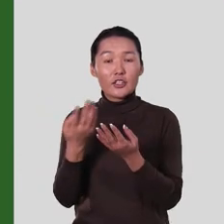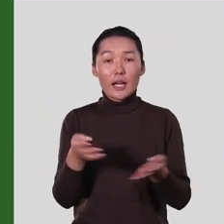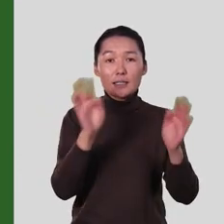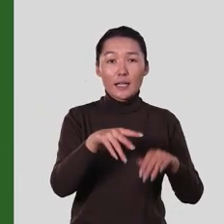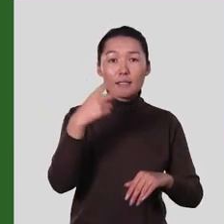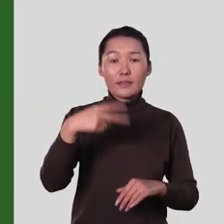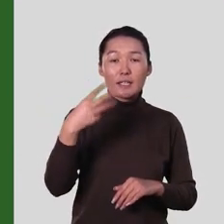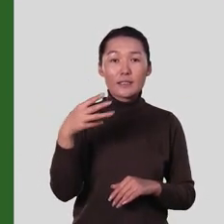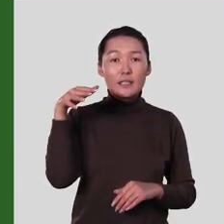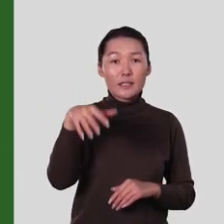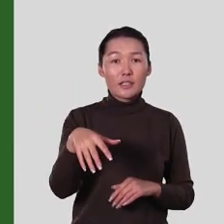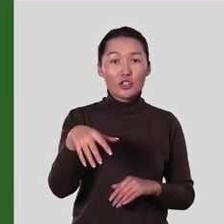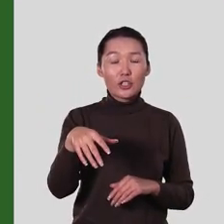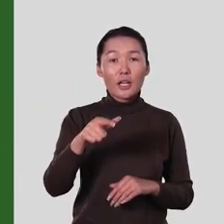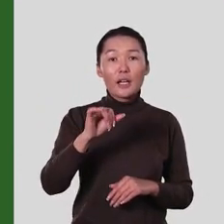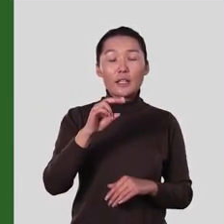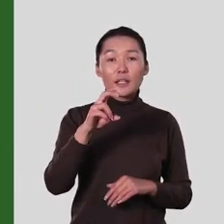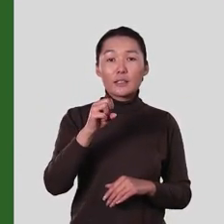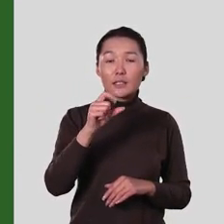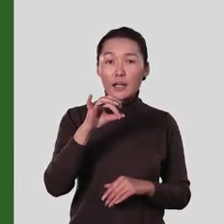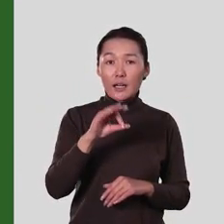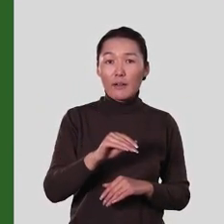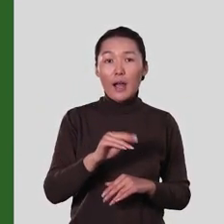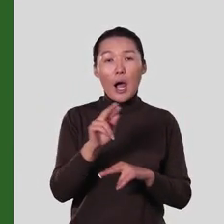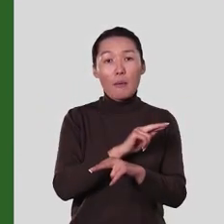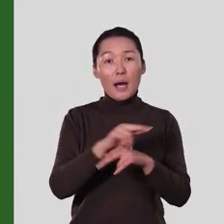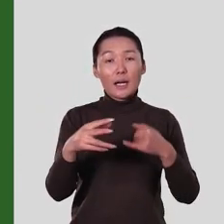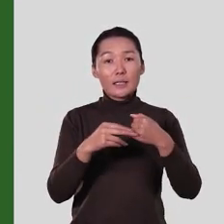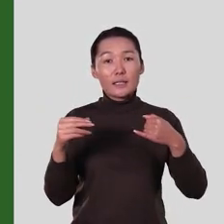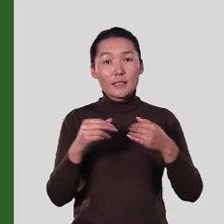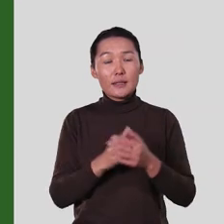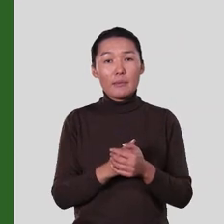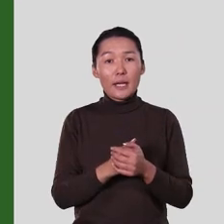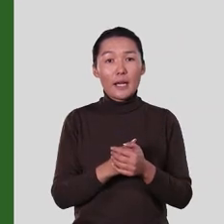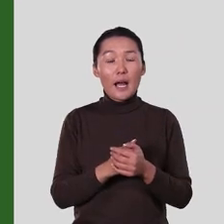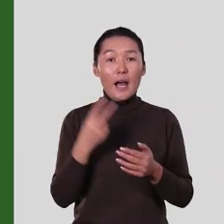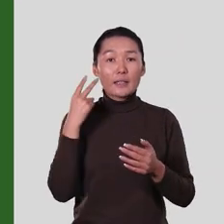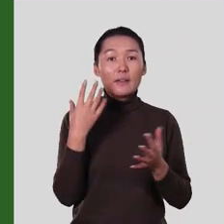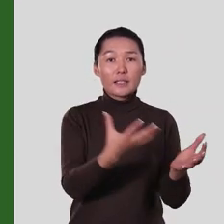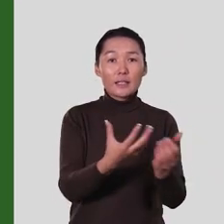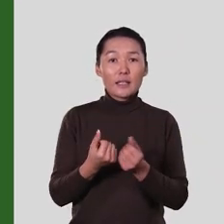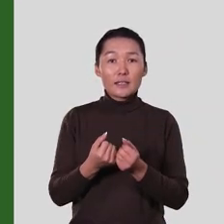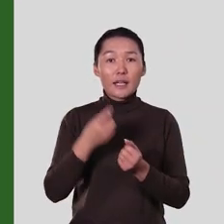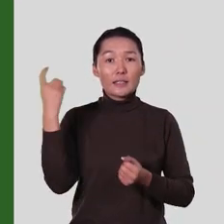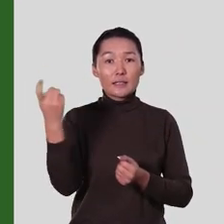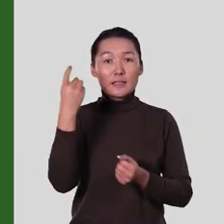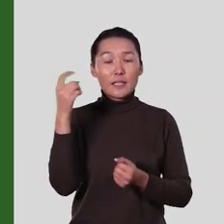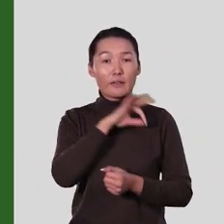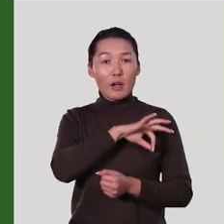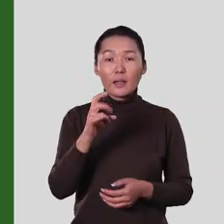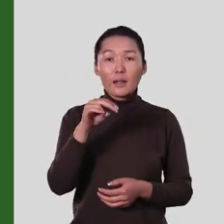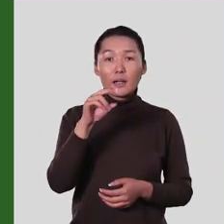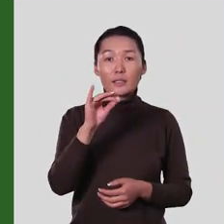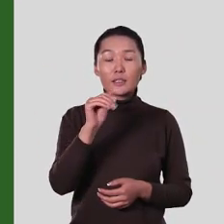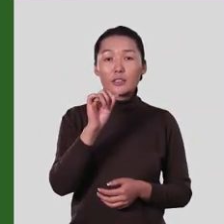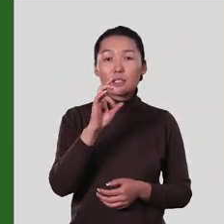тысячи гектаров пахотных земель и пастбищ, навсегда изъятых из хозяйственного пользования.